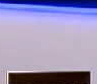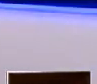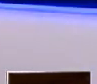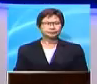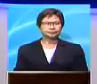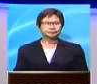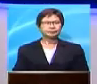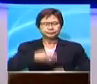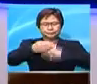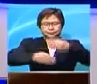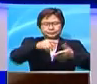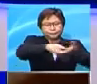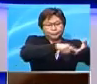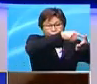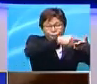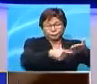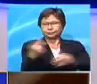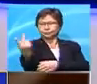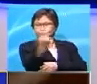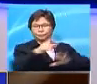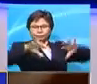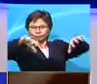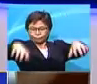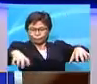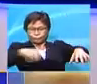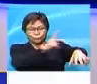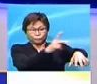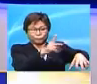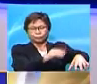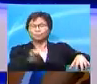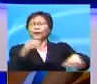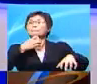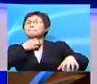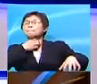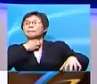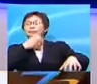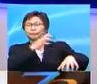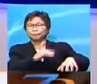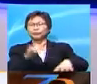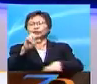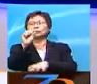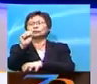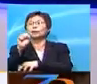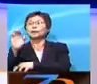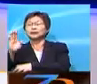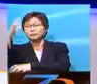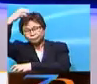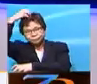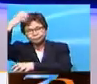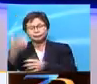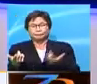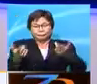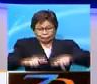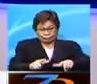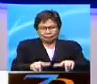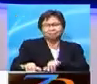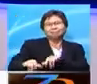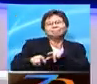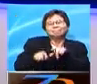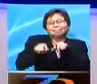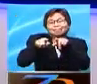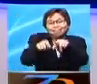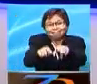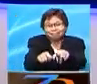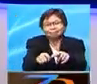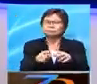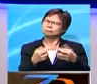baik proses pengundian di kedua-dua parlimen Kuala kangsar perak dan sungai besar Selangor yang diadakan serentak berjalan lancar